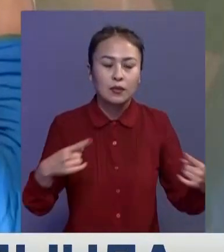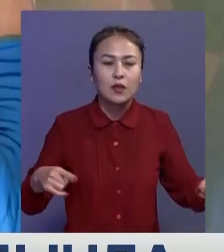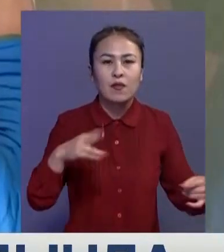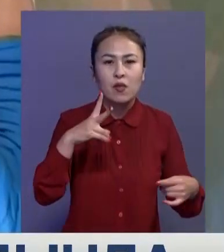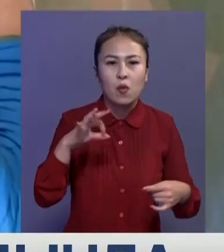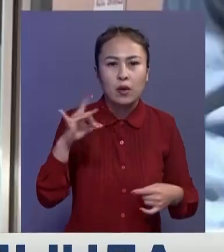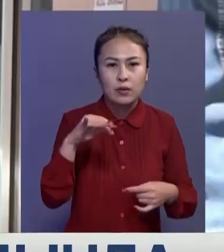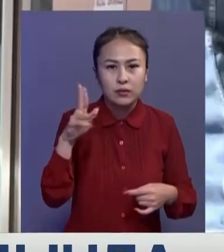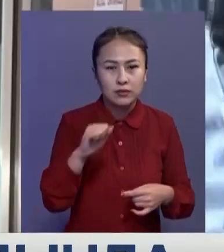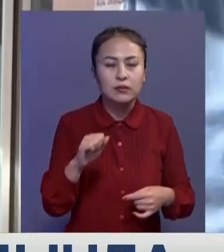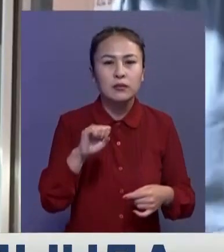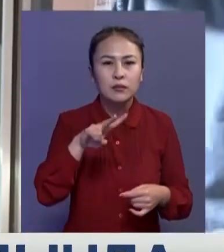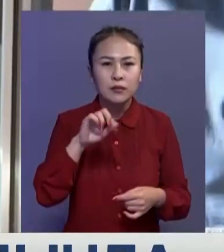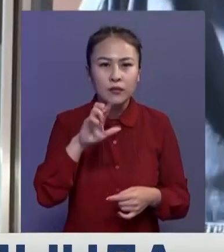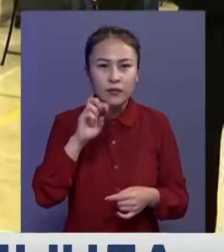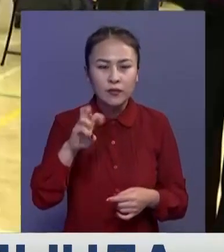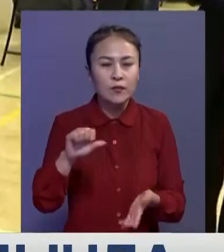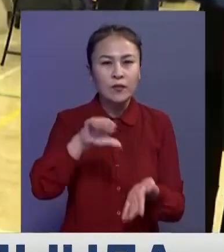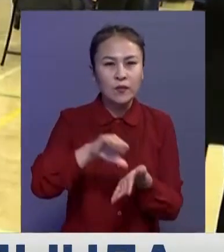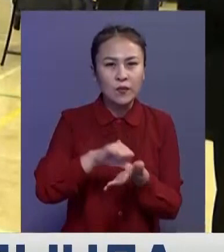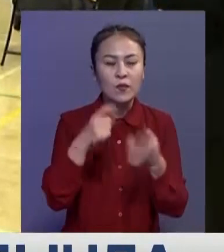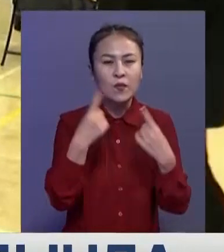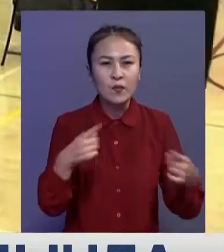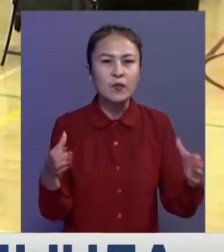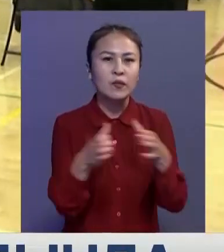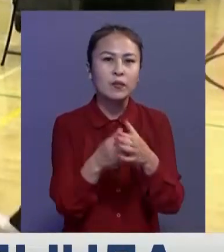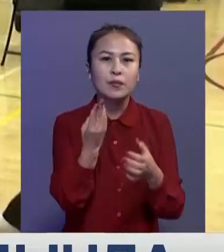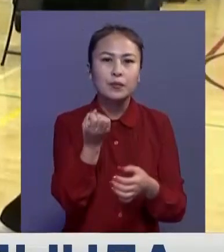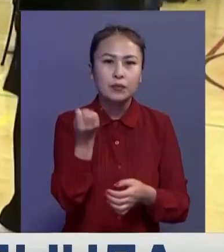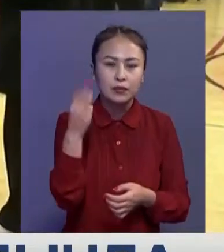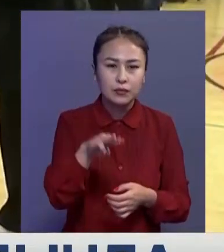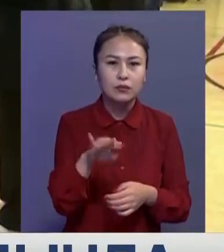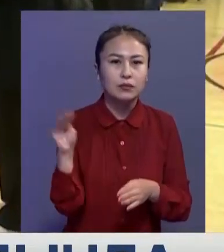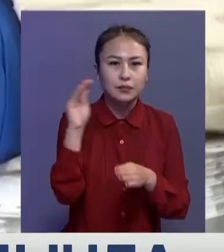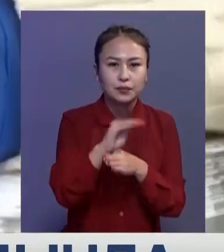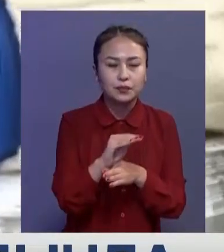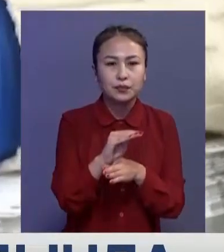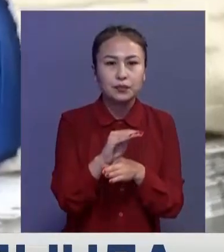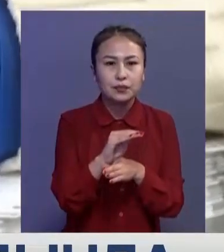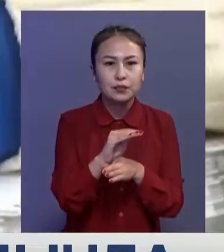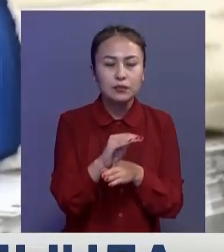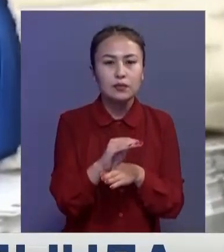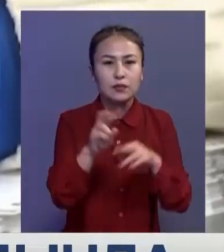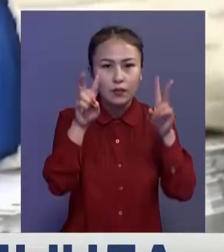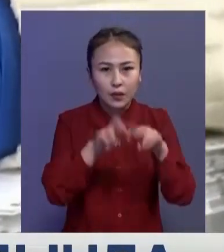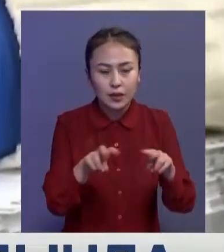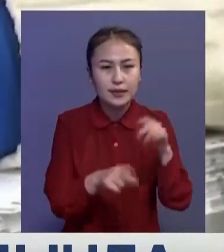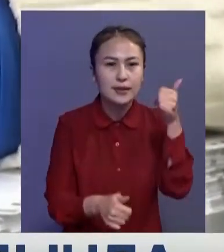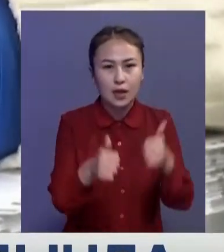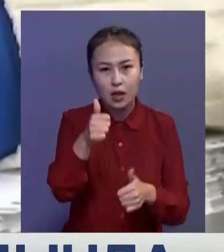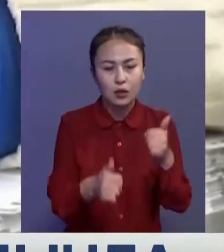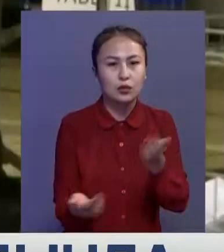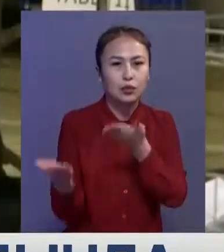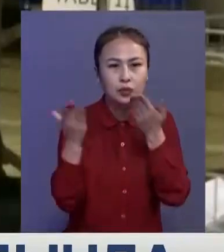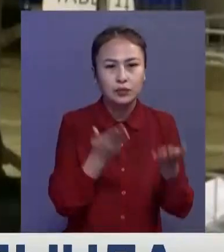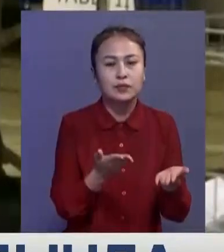Флорида, Алабама, Окленд, Орегон және өзге де штаттар. Және де мына сарапшылар сайлаудың қорытындысын